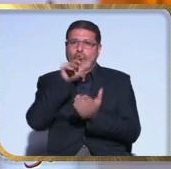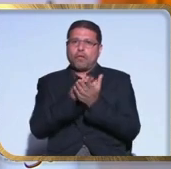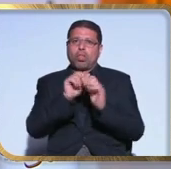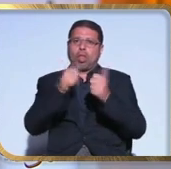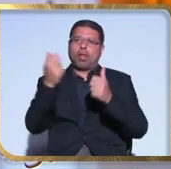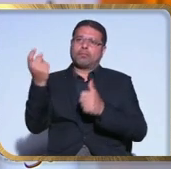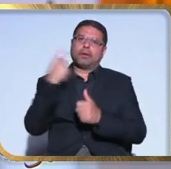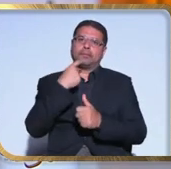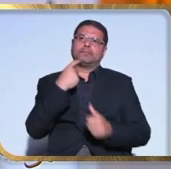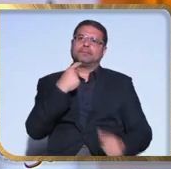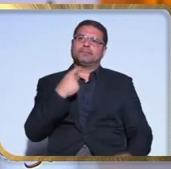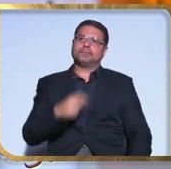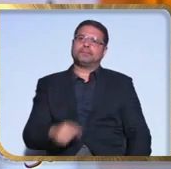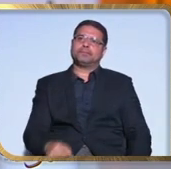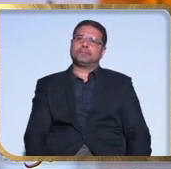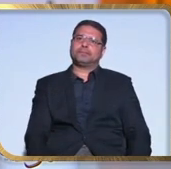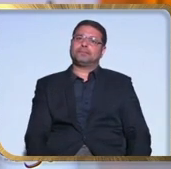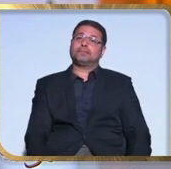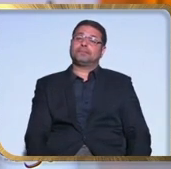لاه